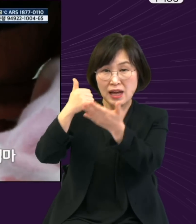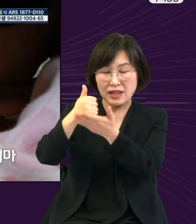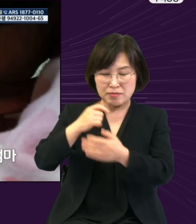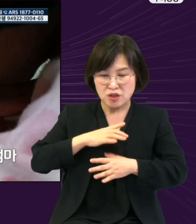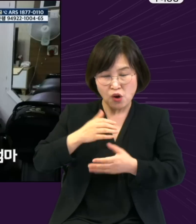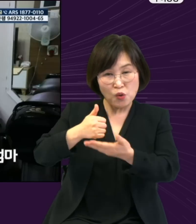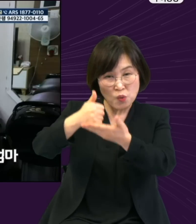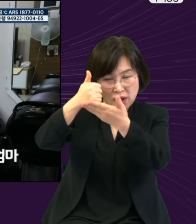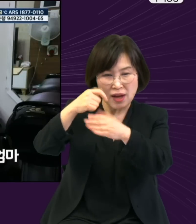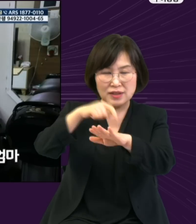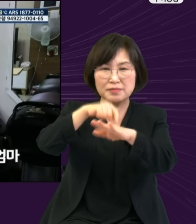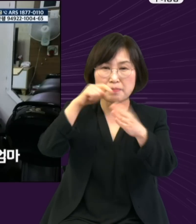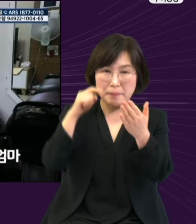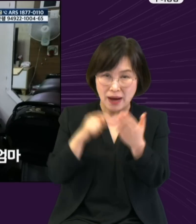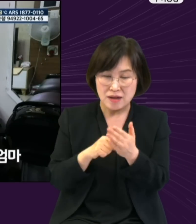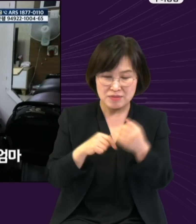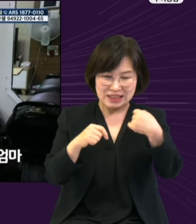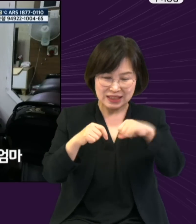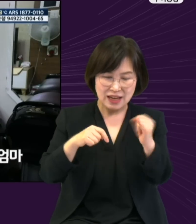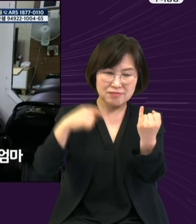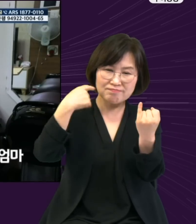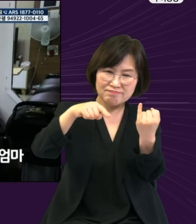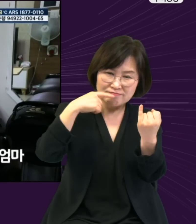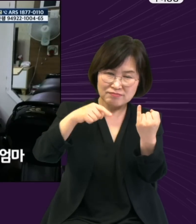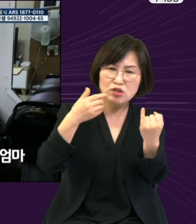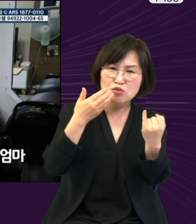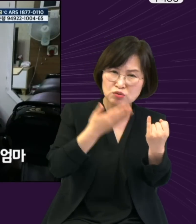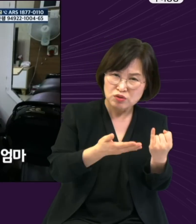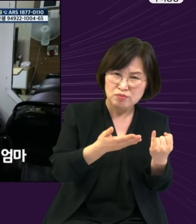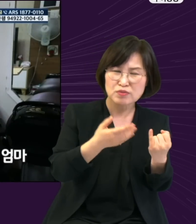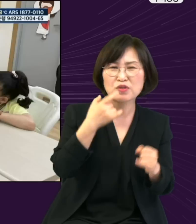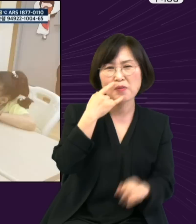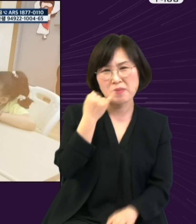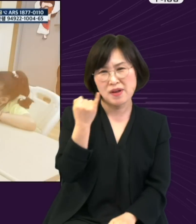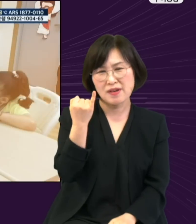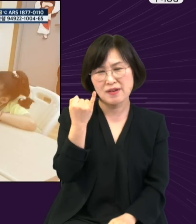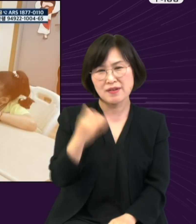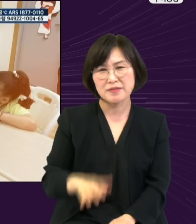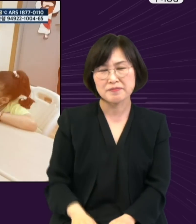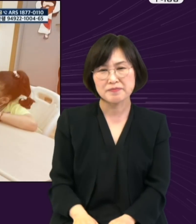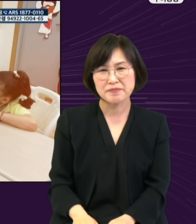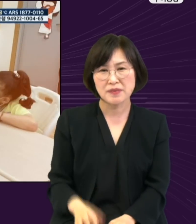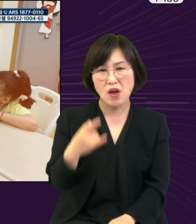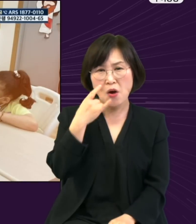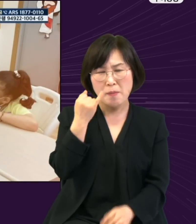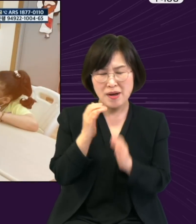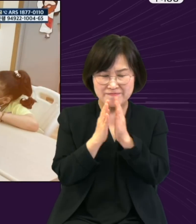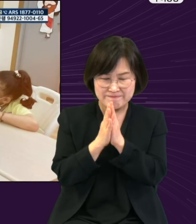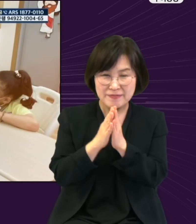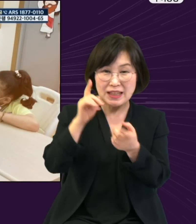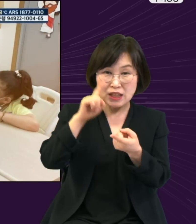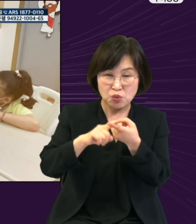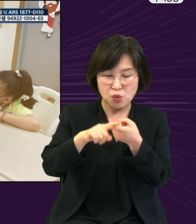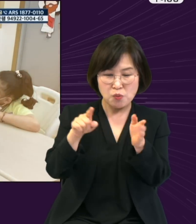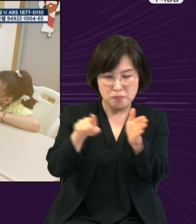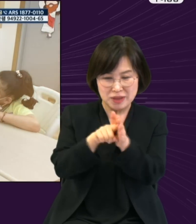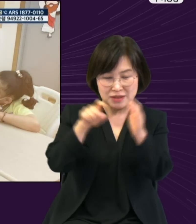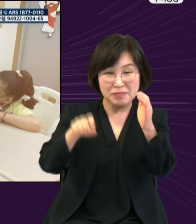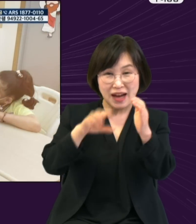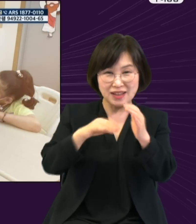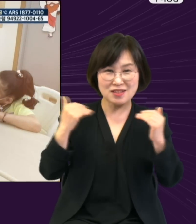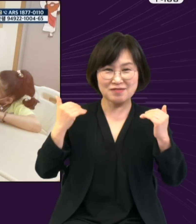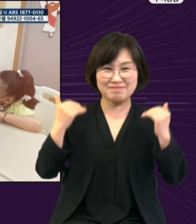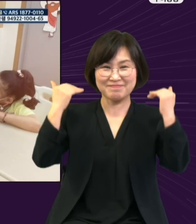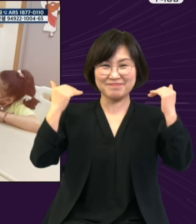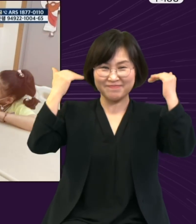하나만은 일찍부터 가르쳐주고 싶었다는데요. 엄마의 기도대로 믿음 안에서 쑥쑥